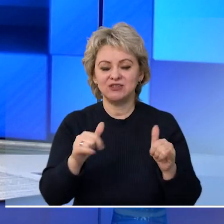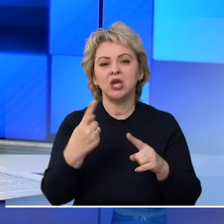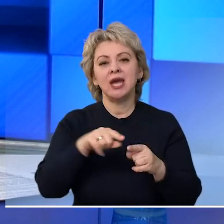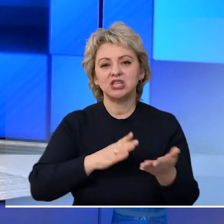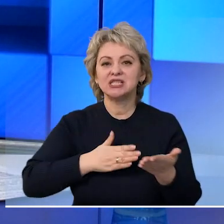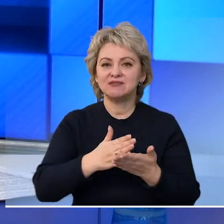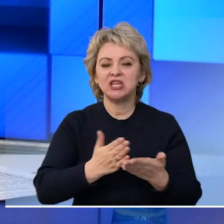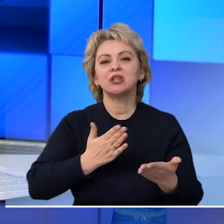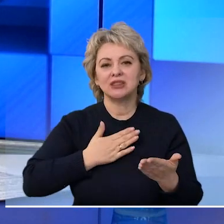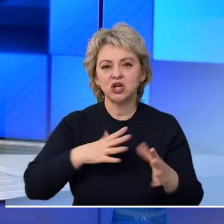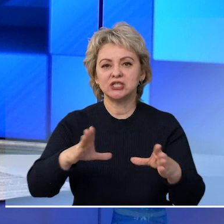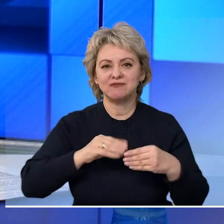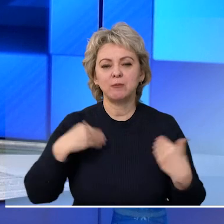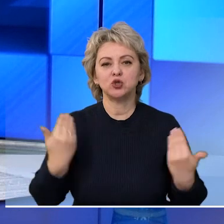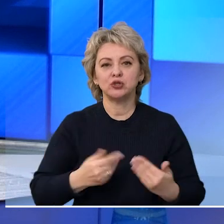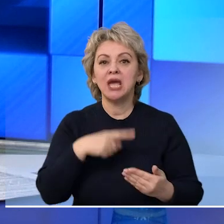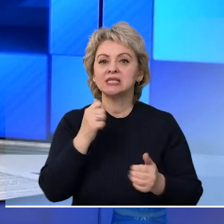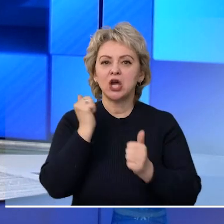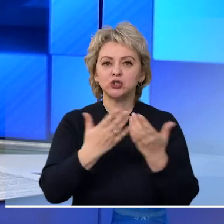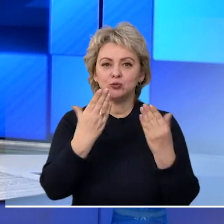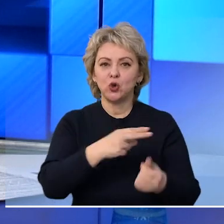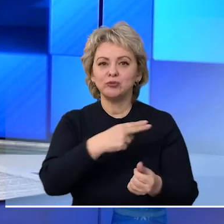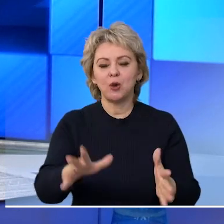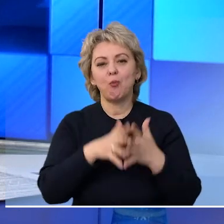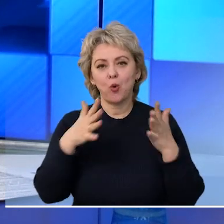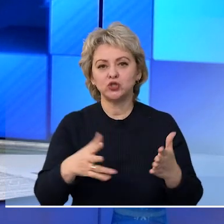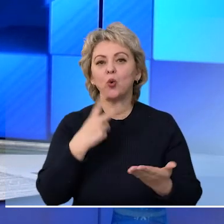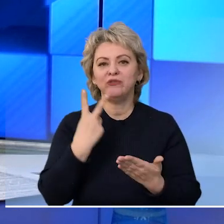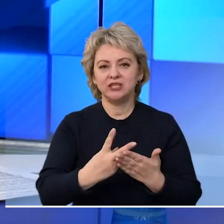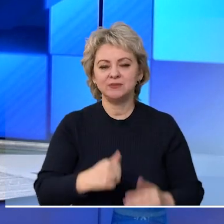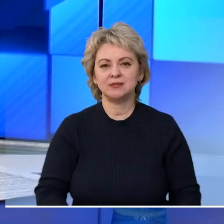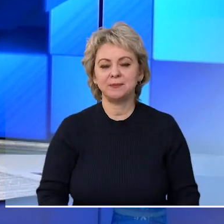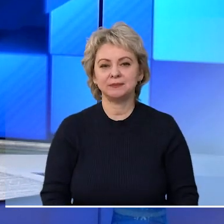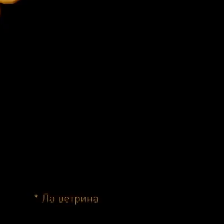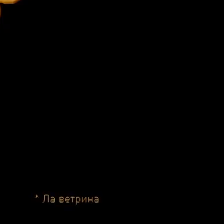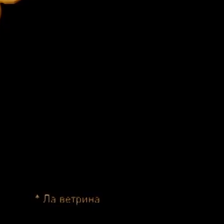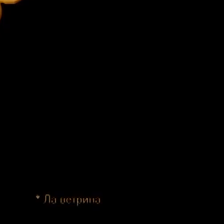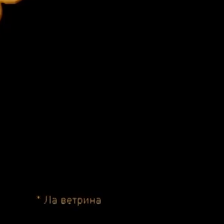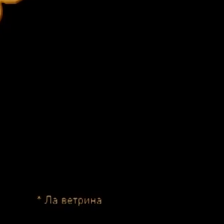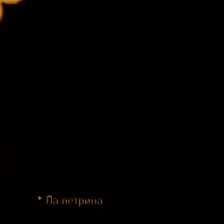развитие этой сферы нашей с вами жизни. С каждым днем у нас тем все более. Увидимся.